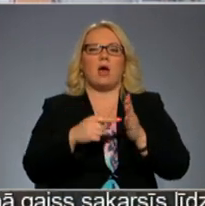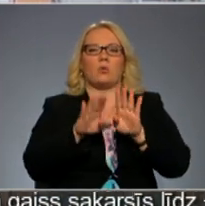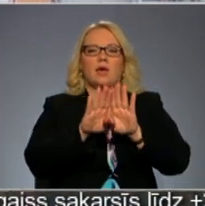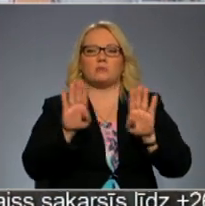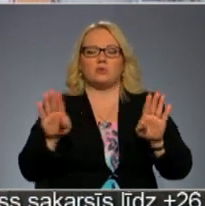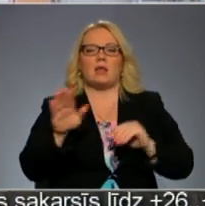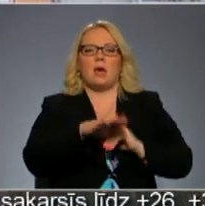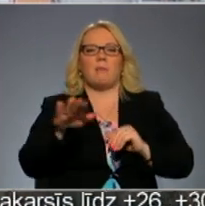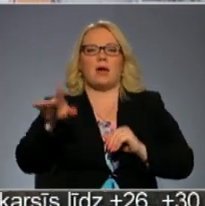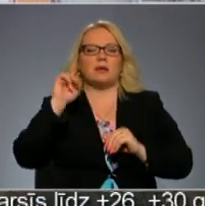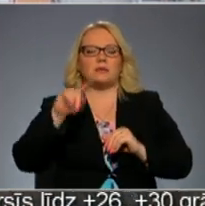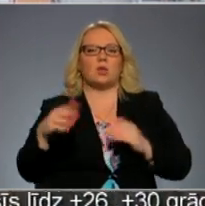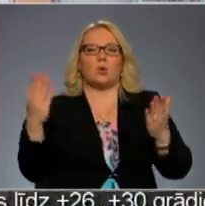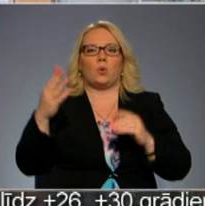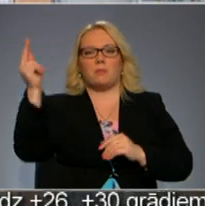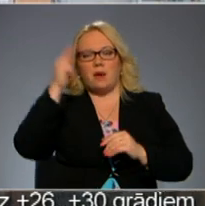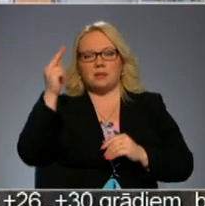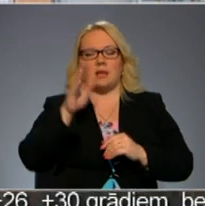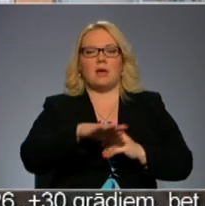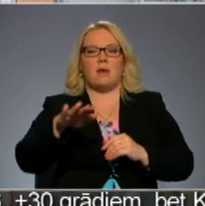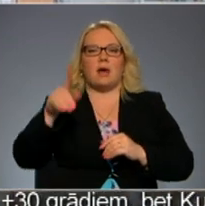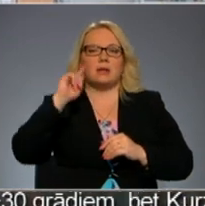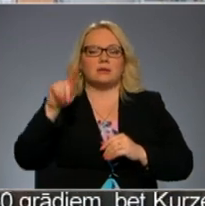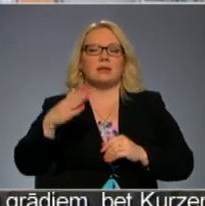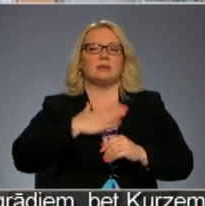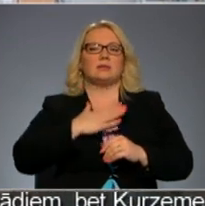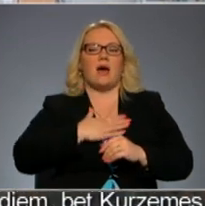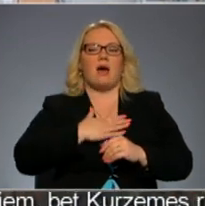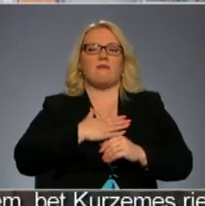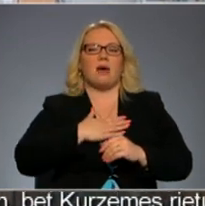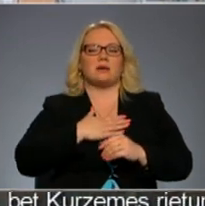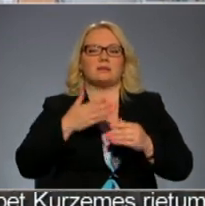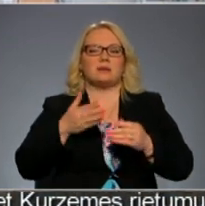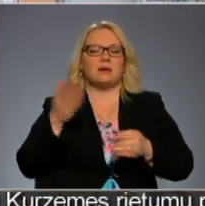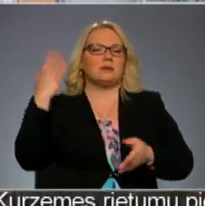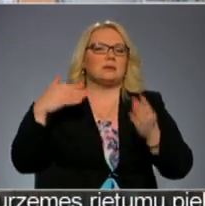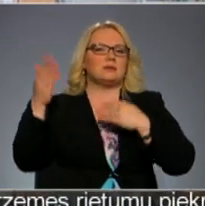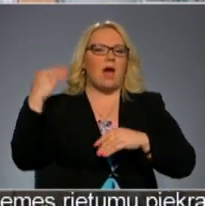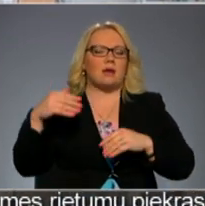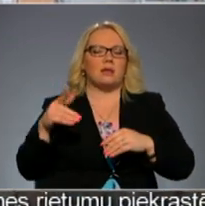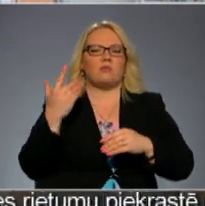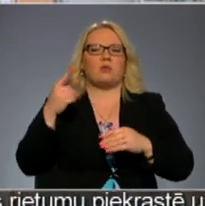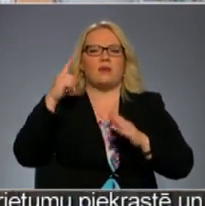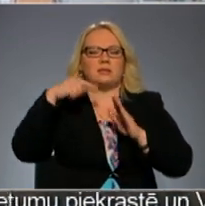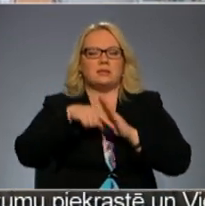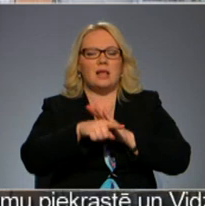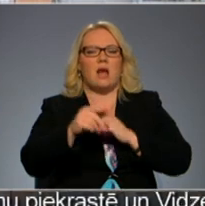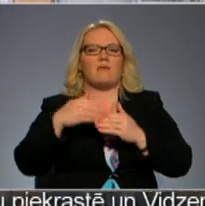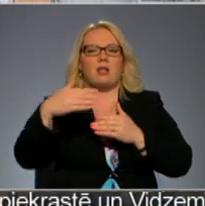lai bērni zina, kur viņi mācās, lai bērni zina savas saknes, kā saka, lai bērniem ir iespējas arī varbūt vēl dziļāk, vēl